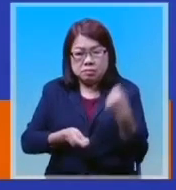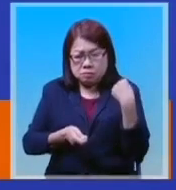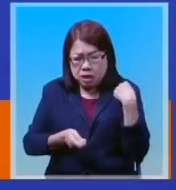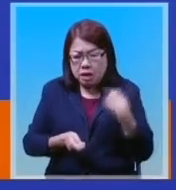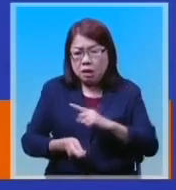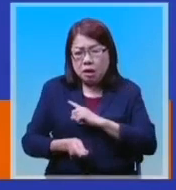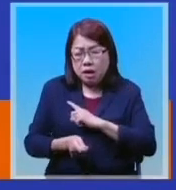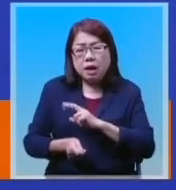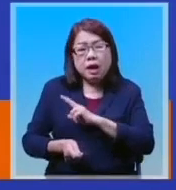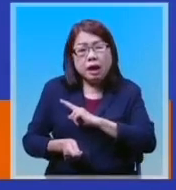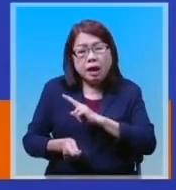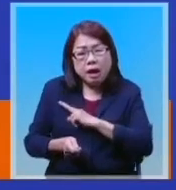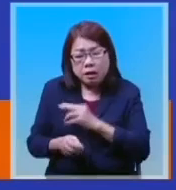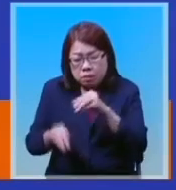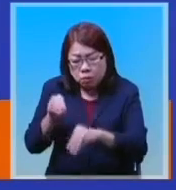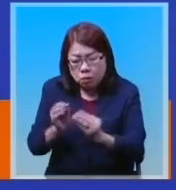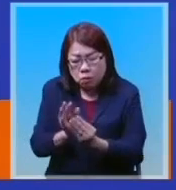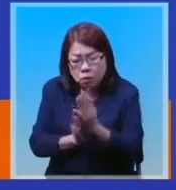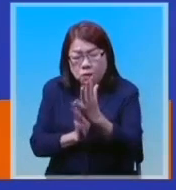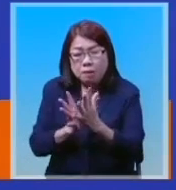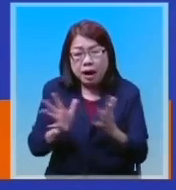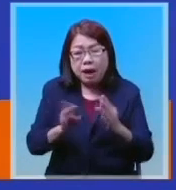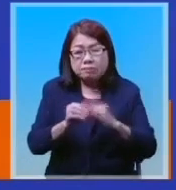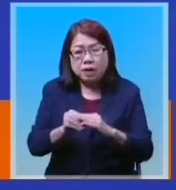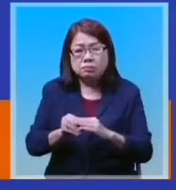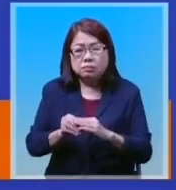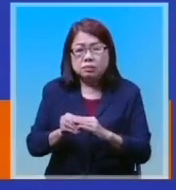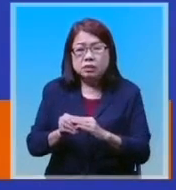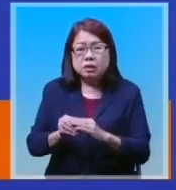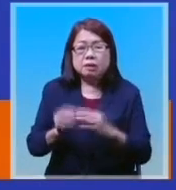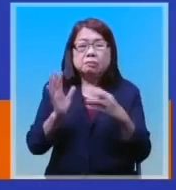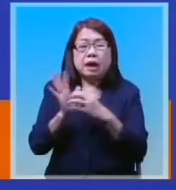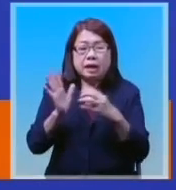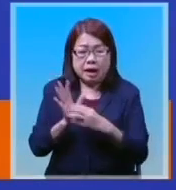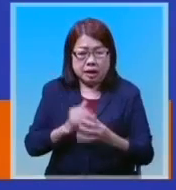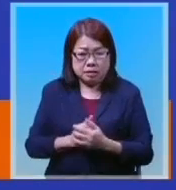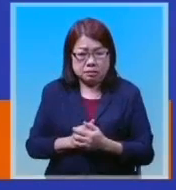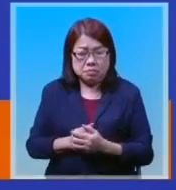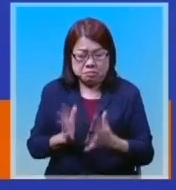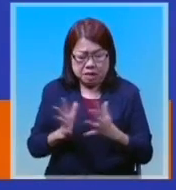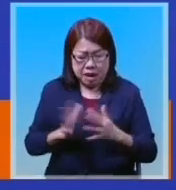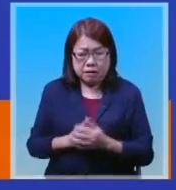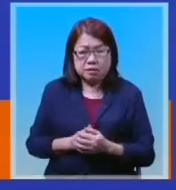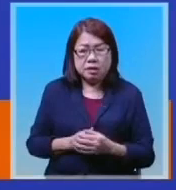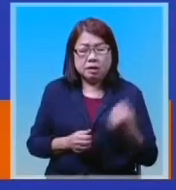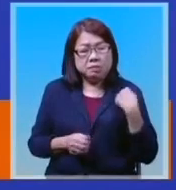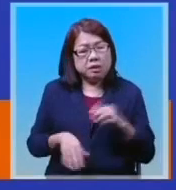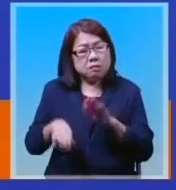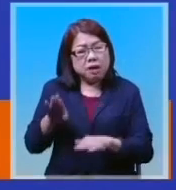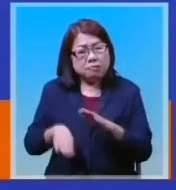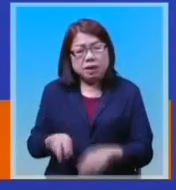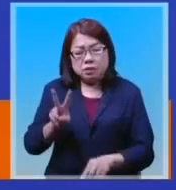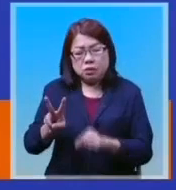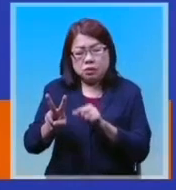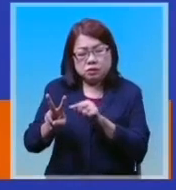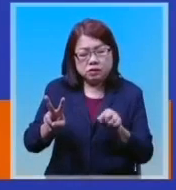ขึ้นโดยเฉพาะยิ่งภาคกลางเจ้าพระยาเนี่ยเพิ่มมากขึ้นตัวเลขตอนนี้นะครับนี้นะครับอยู่ประมาณ 2-2.9